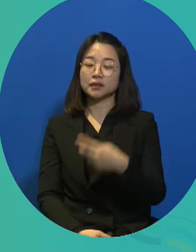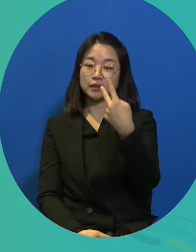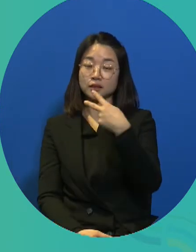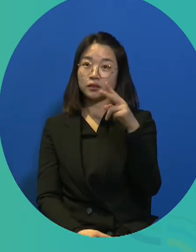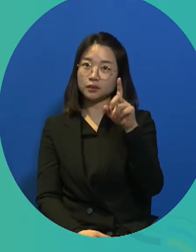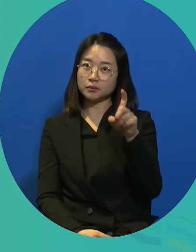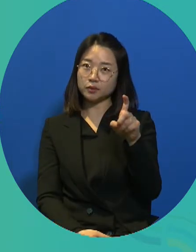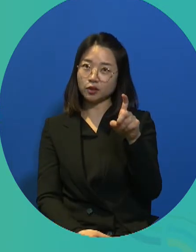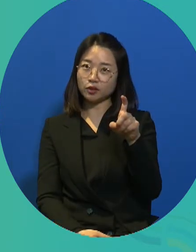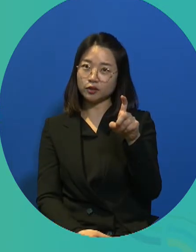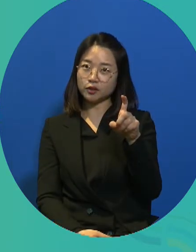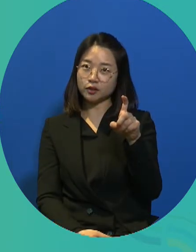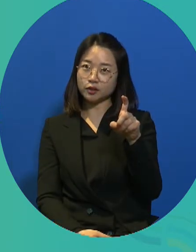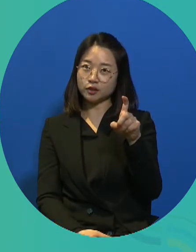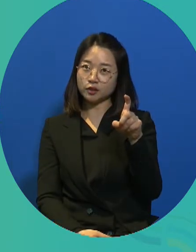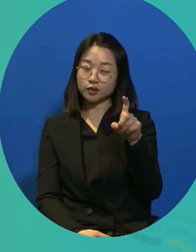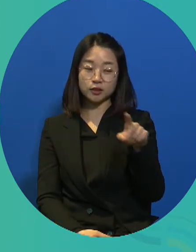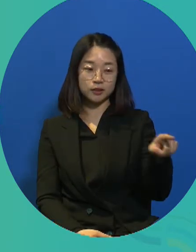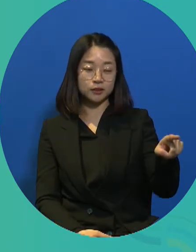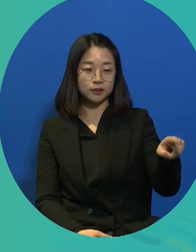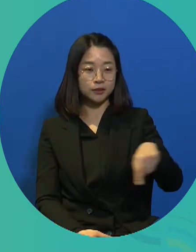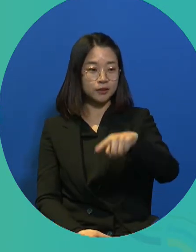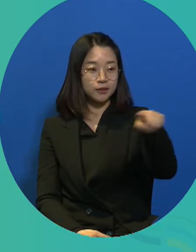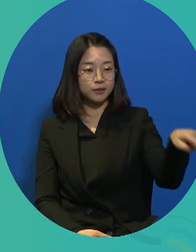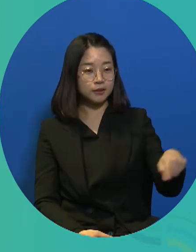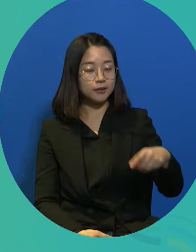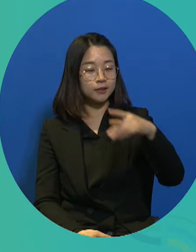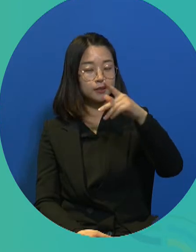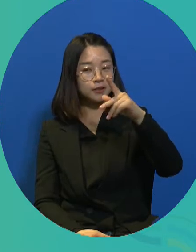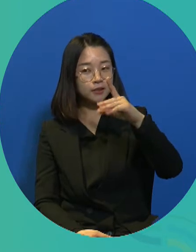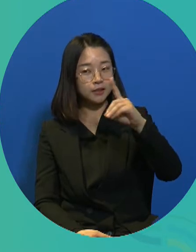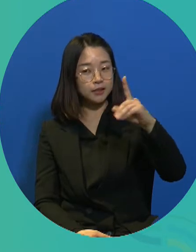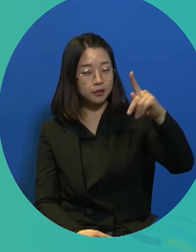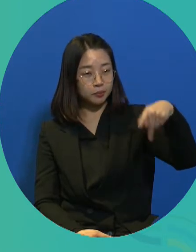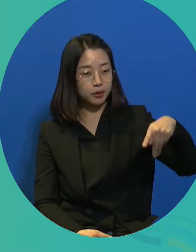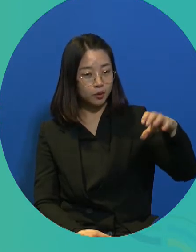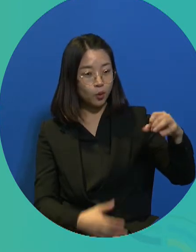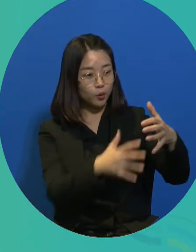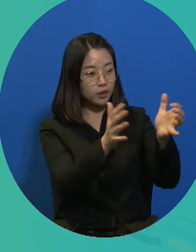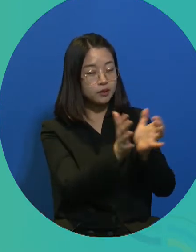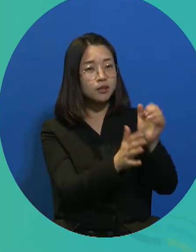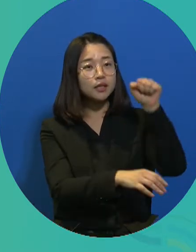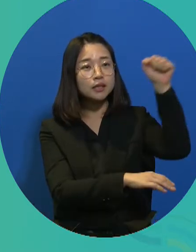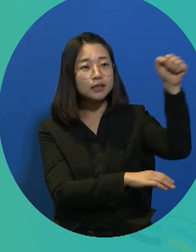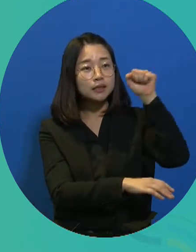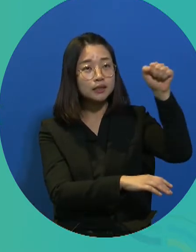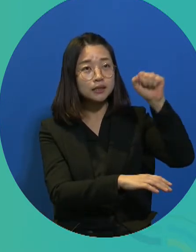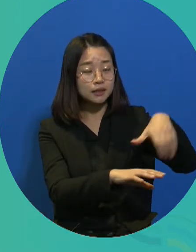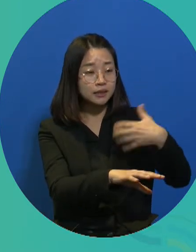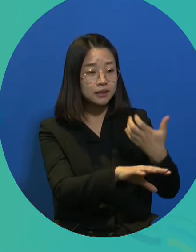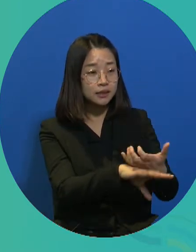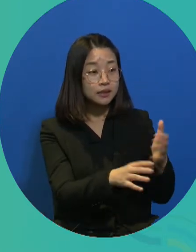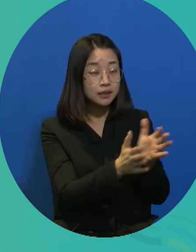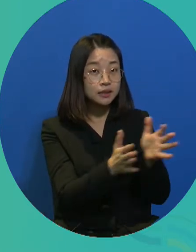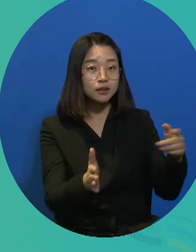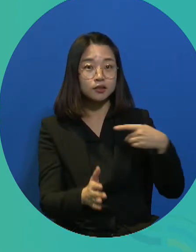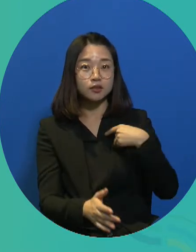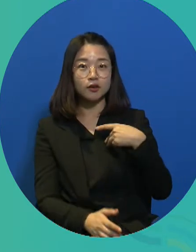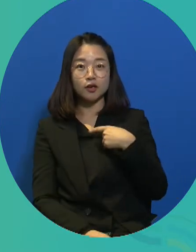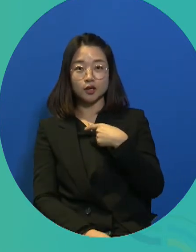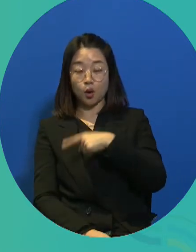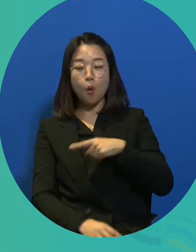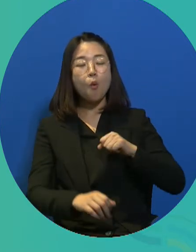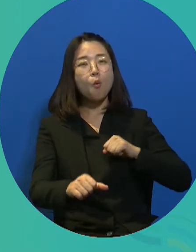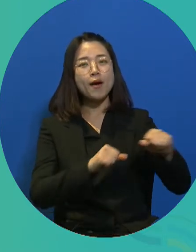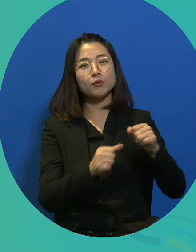2010년 10월에 시작했던 시위에 대해서 말씀을 드리겠습니다. 그때 당시 시위에서부터 저희 디팩이 시작이 됐다고 말씀을